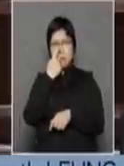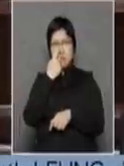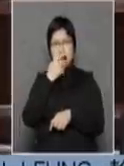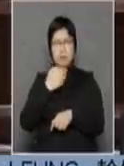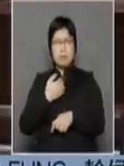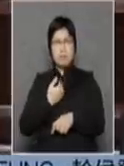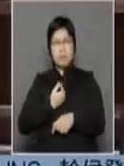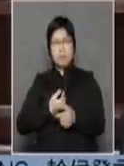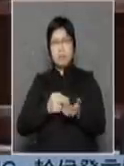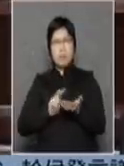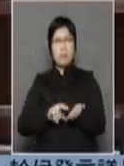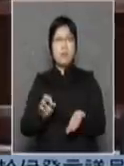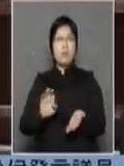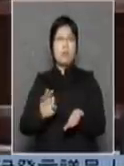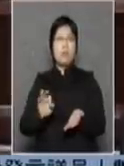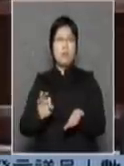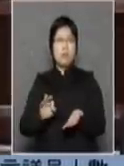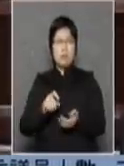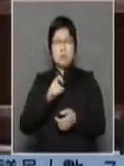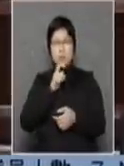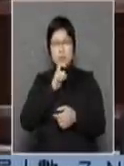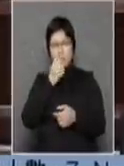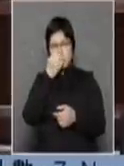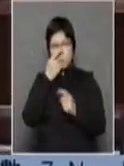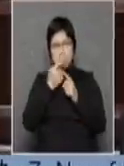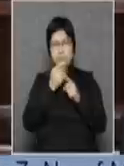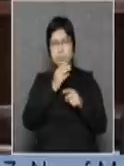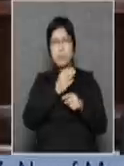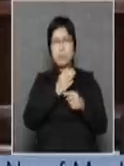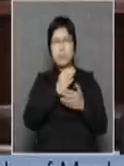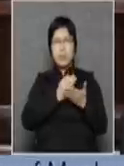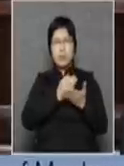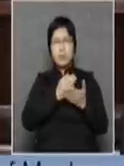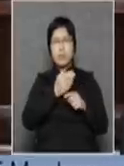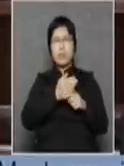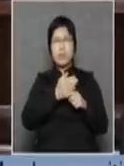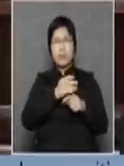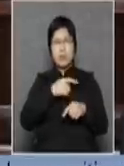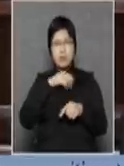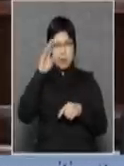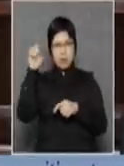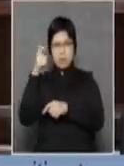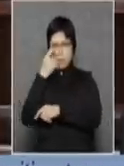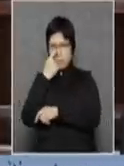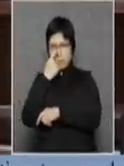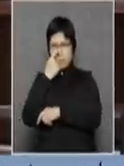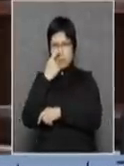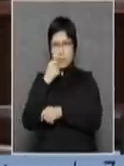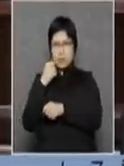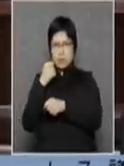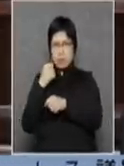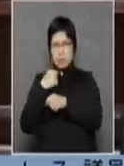啊。不过呢有一半的香港人呢仍然希望梁振英呢是可以做啲